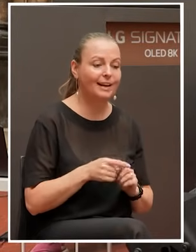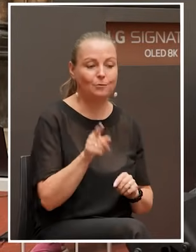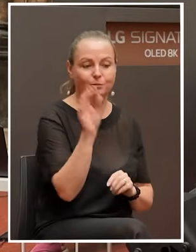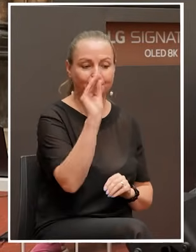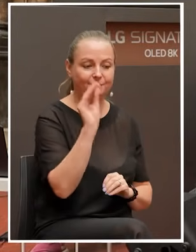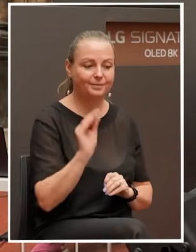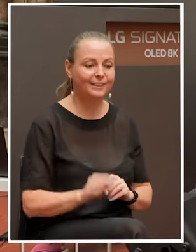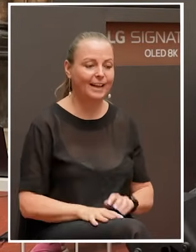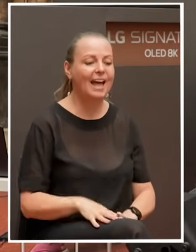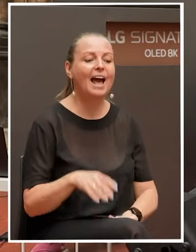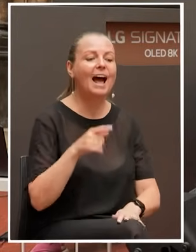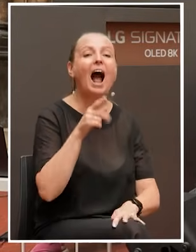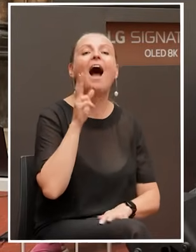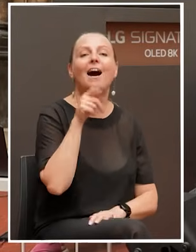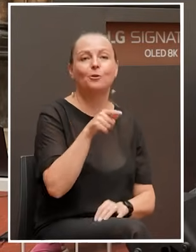кто без ума от